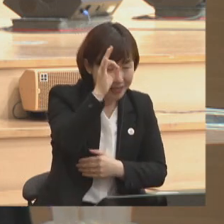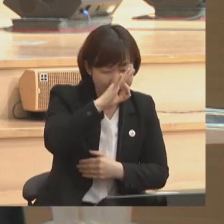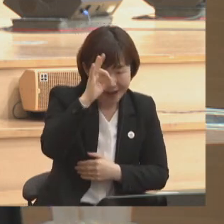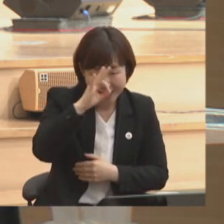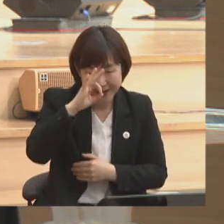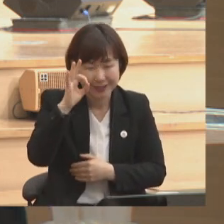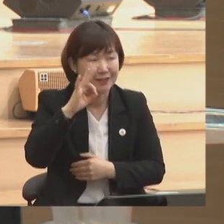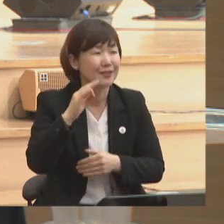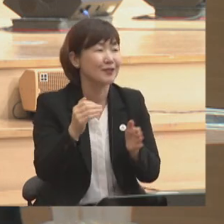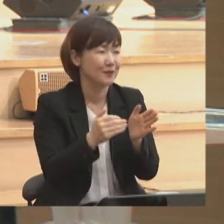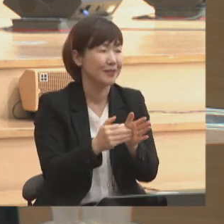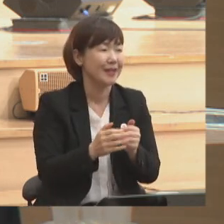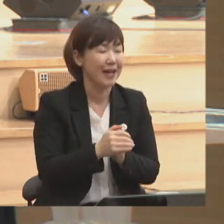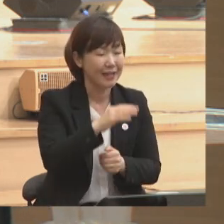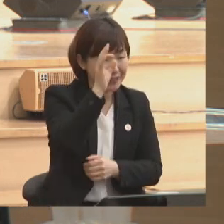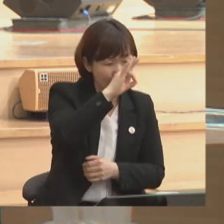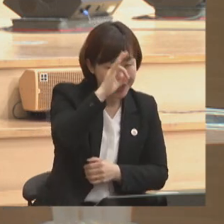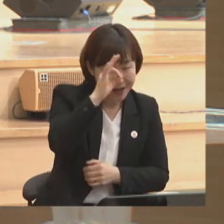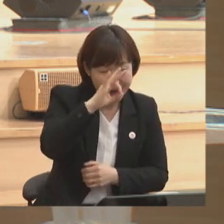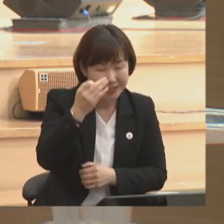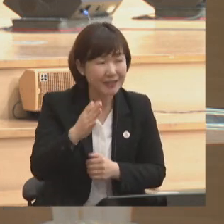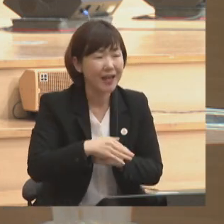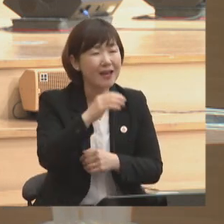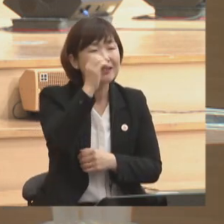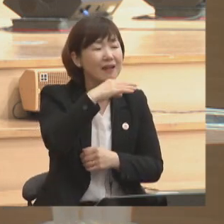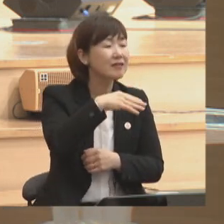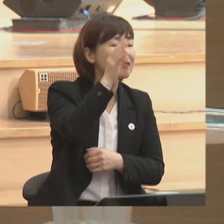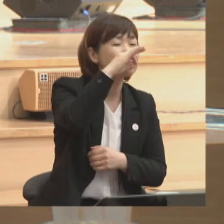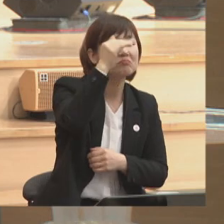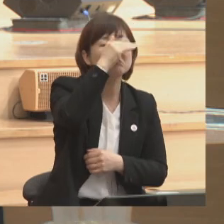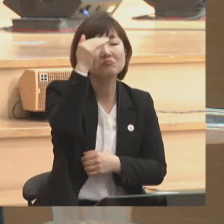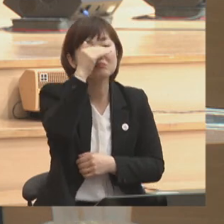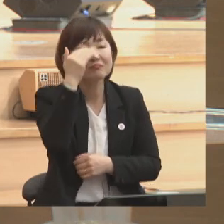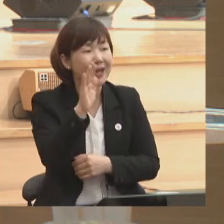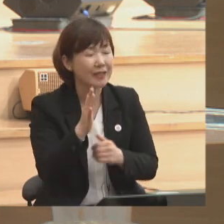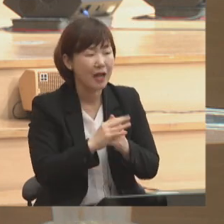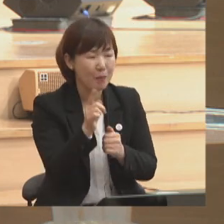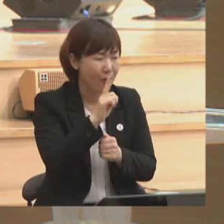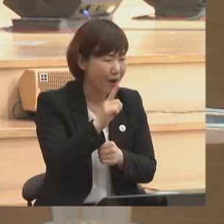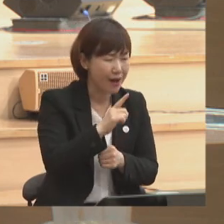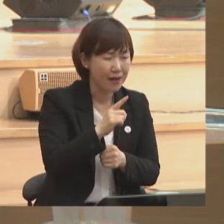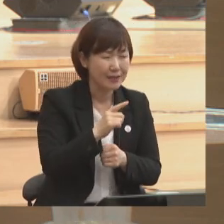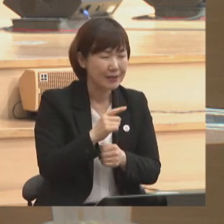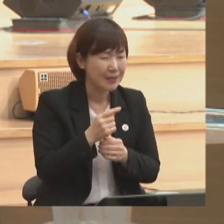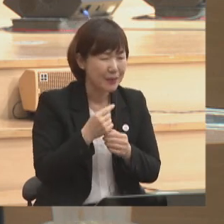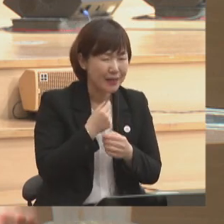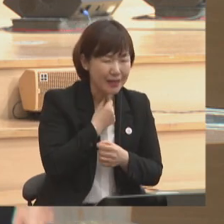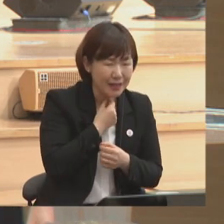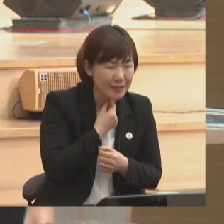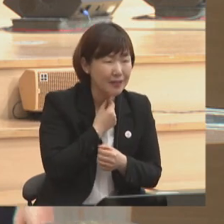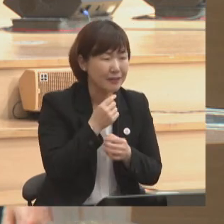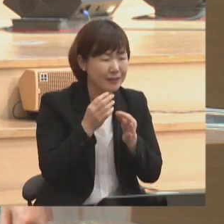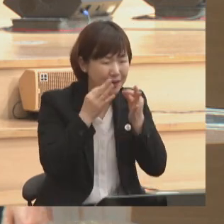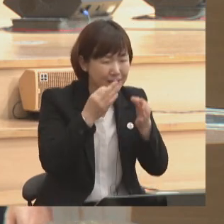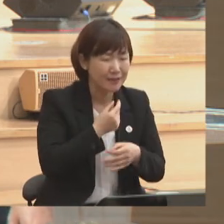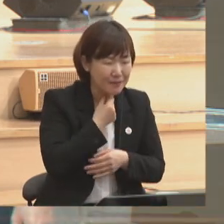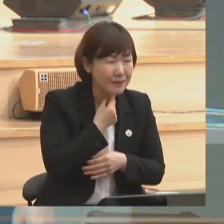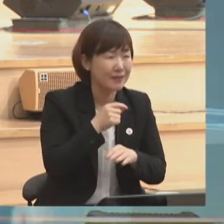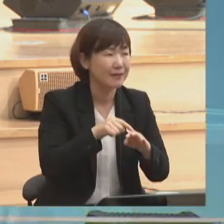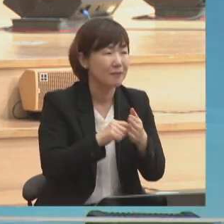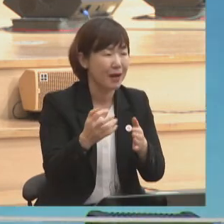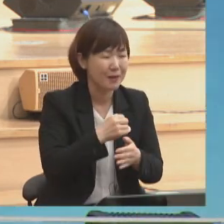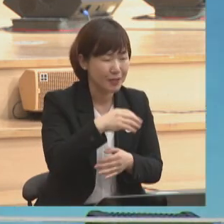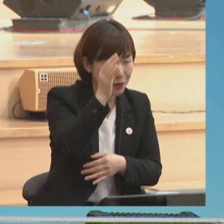예. 찾으셨는데 그냥 찾은 게 아니에요. 의도를 가지고 찾으셨다. 그 말이 오늘 본문이 바로 딱 그